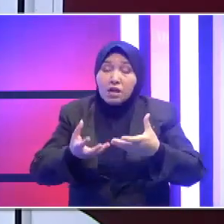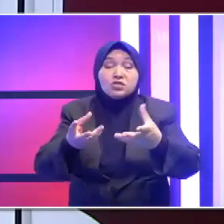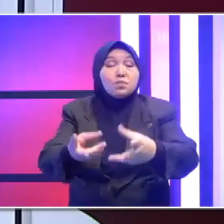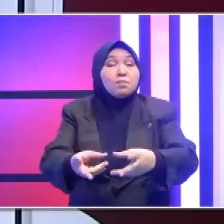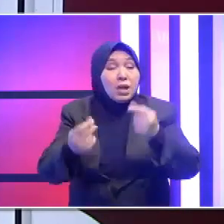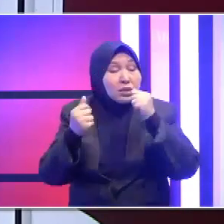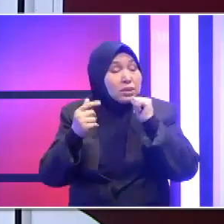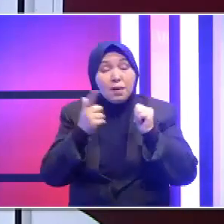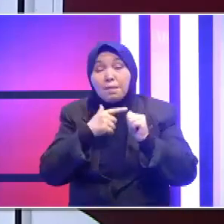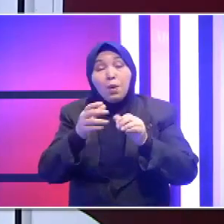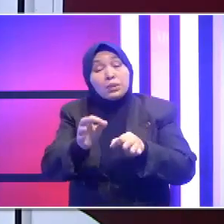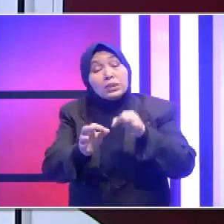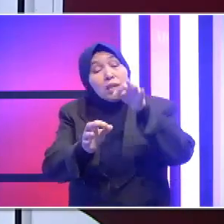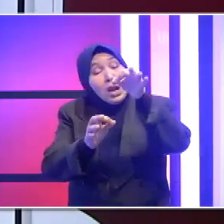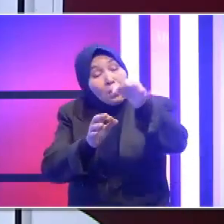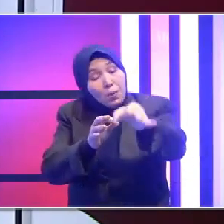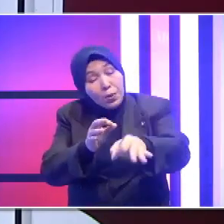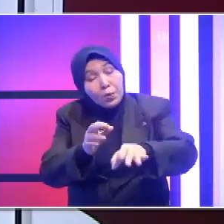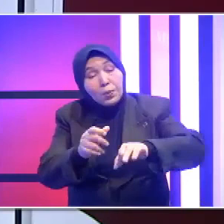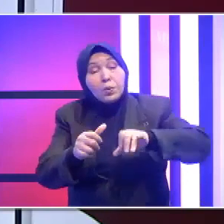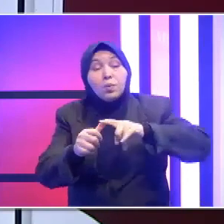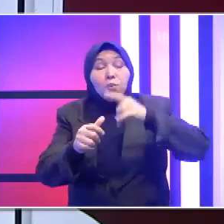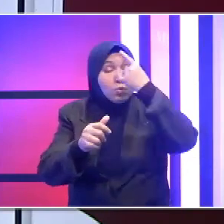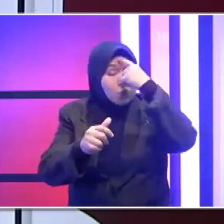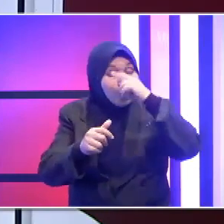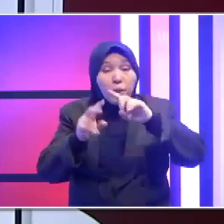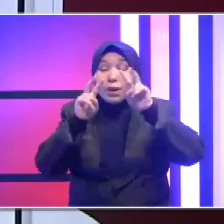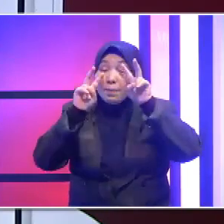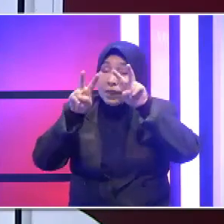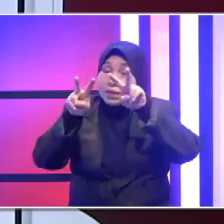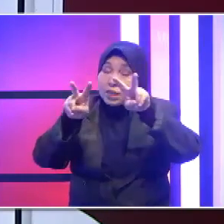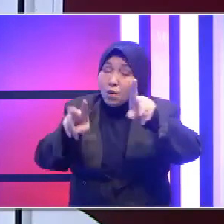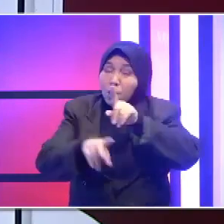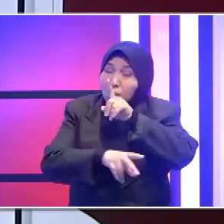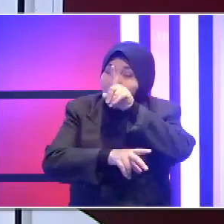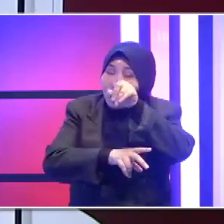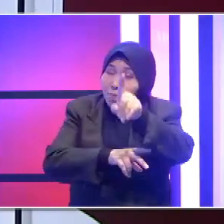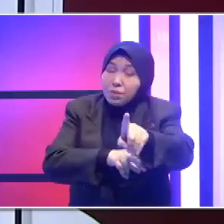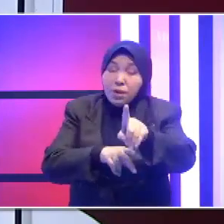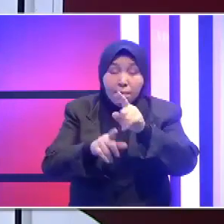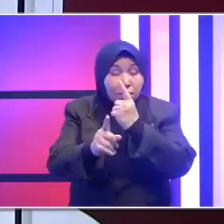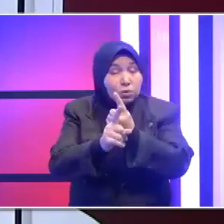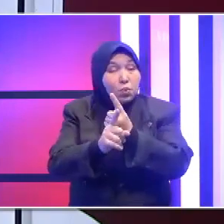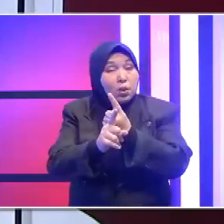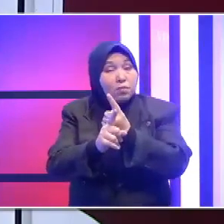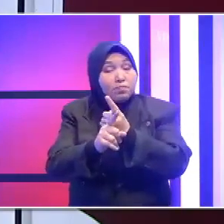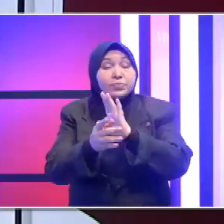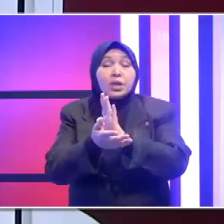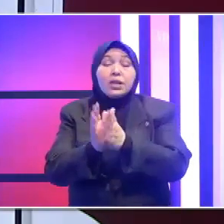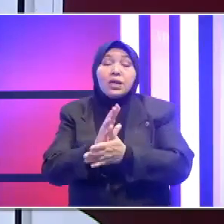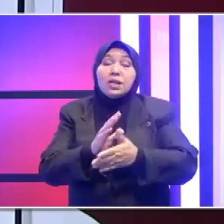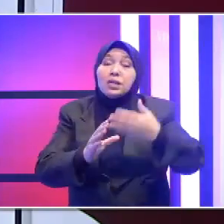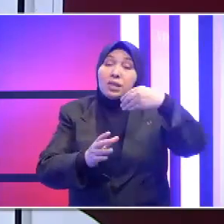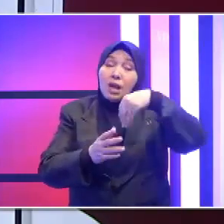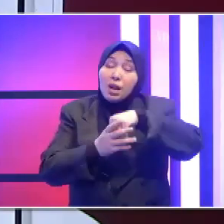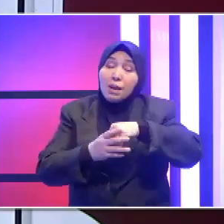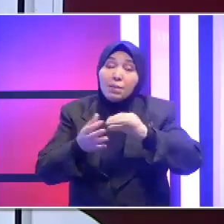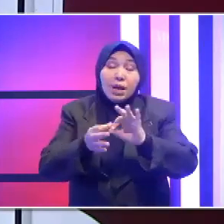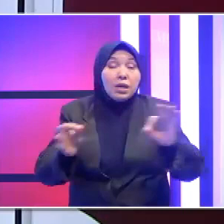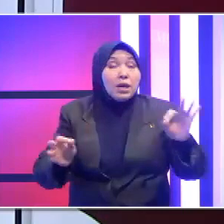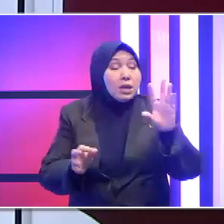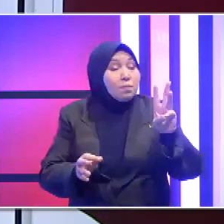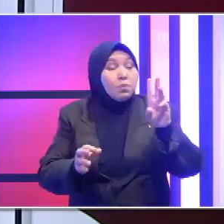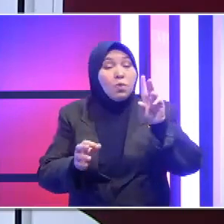tidak mahu untuk tangguhkan dahulu untuk dia melihat hakikat yang lebih lebih betul jadi di dalam ayat